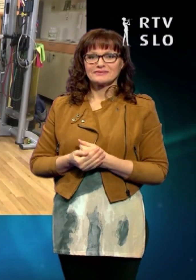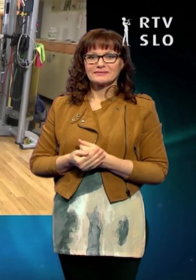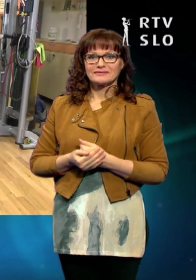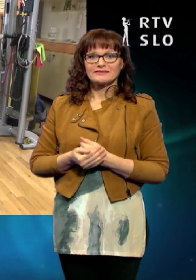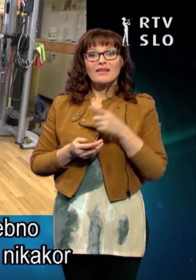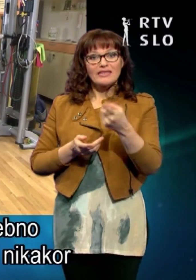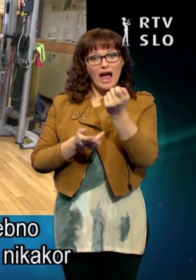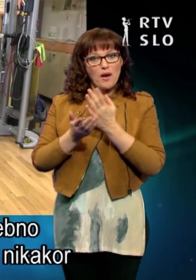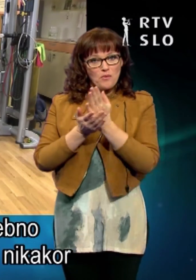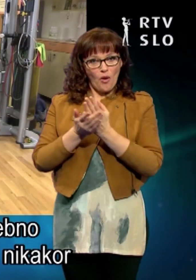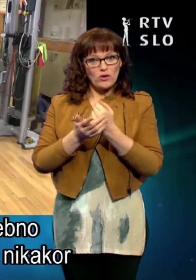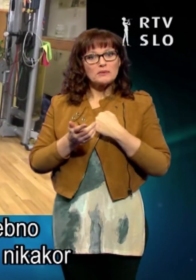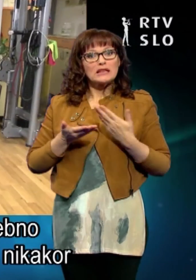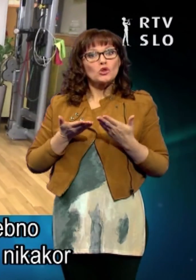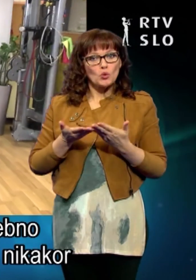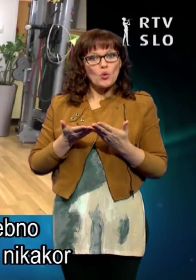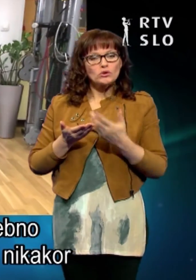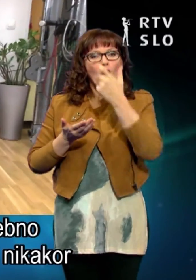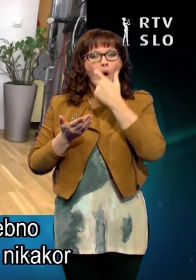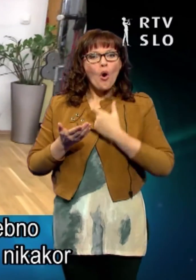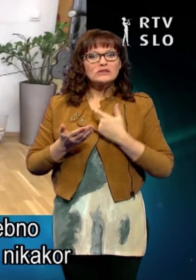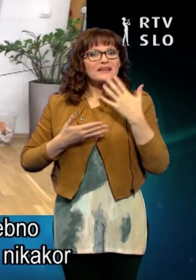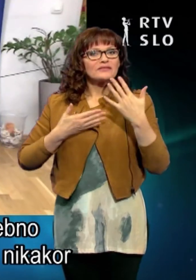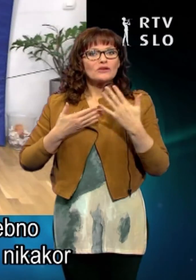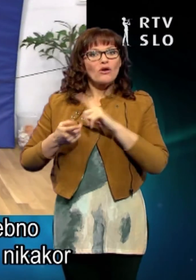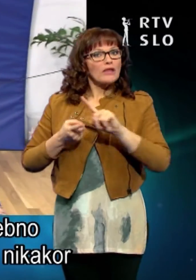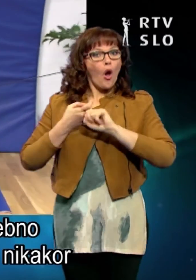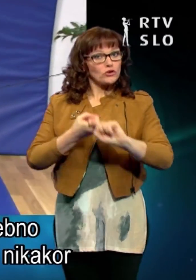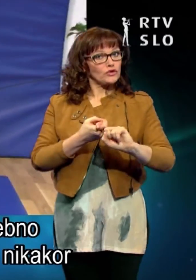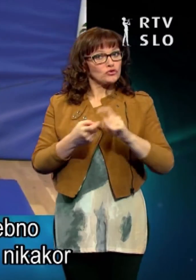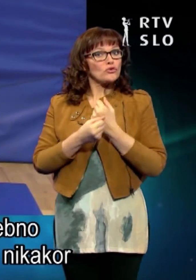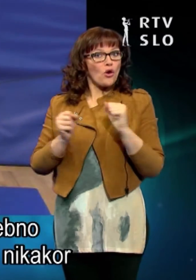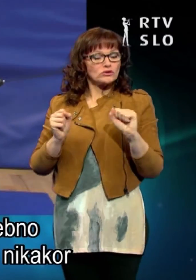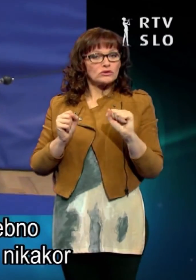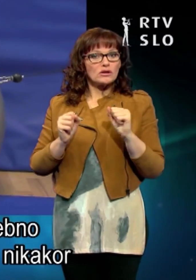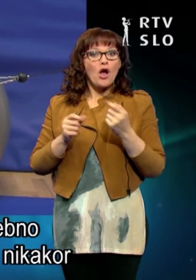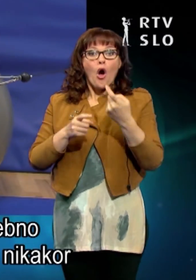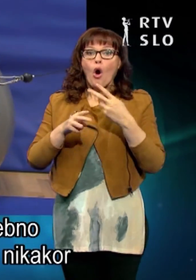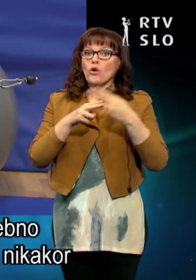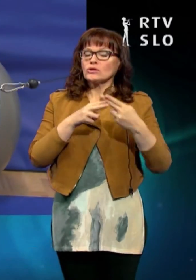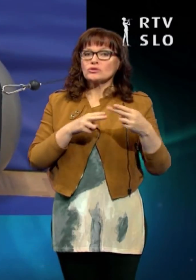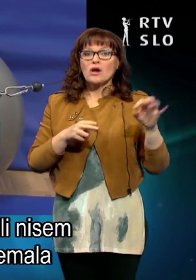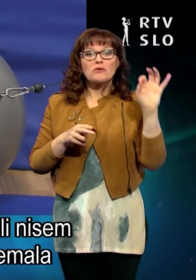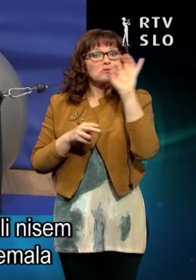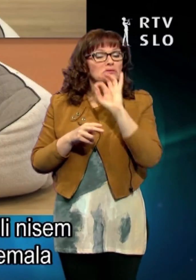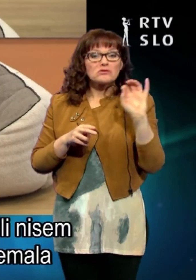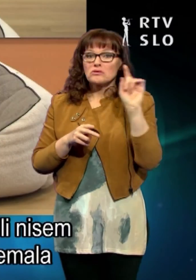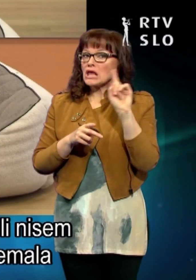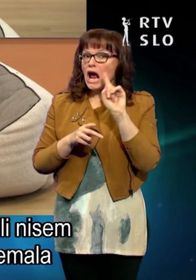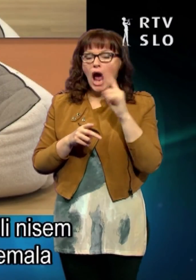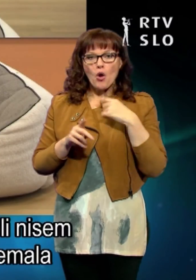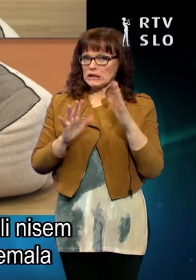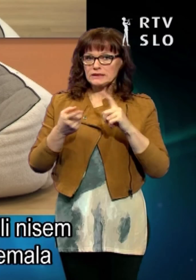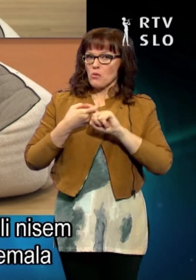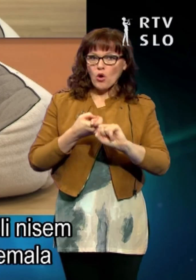Ta poklic mi nudi osebno neodvisnost, od države nikakor nisem